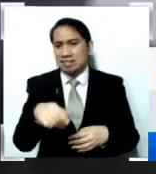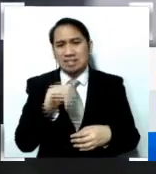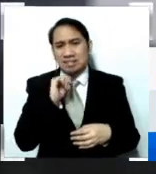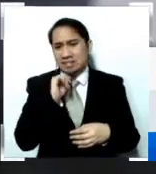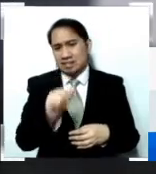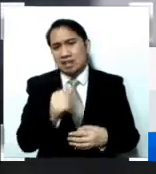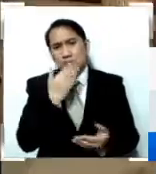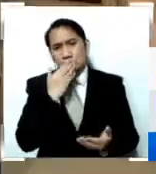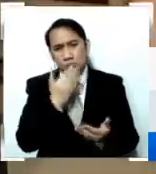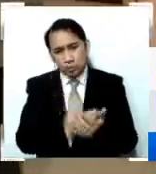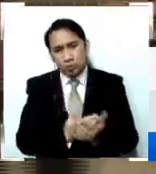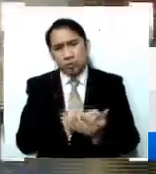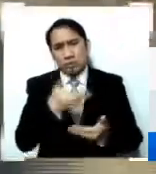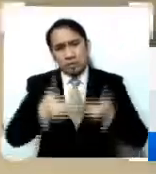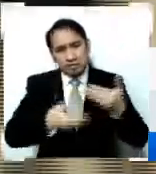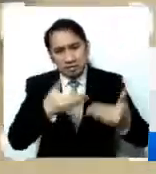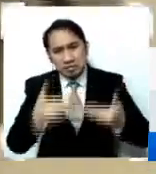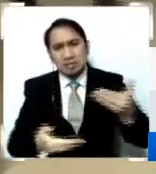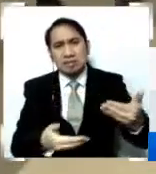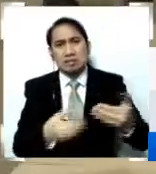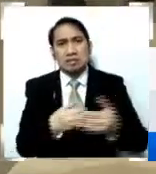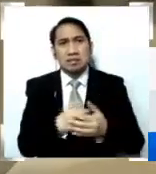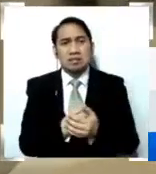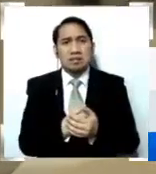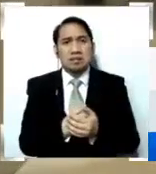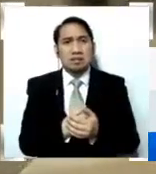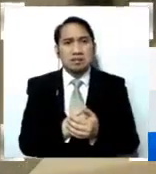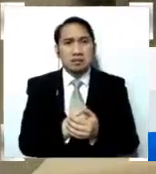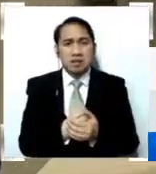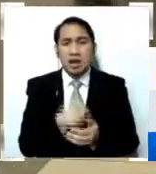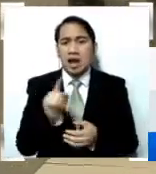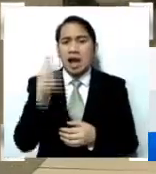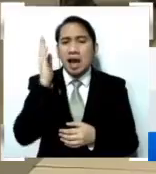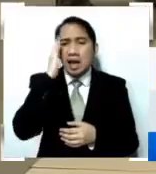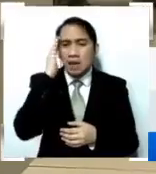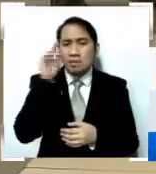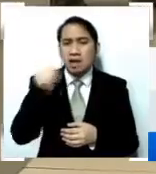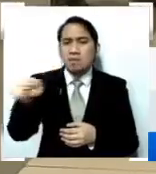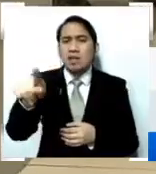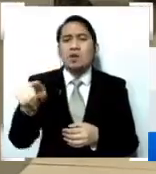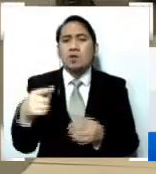pagbabakuna. Alam po namin kung ano yung hirap sakripisyo niyo sa pagpila.